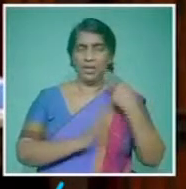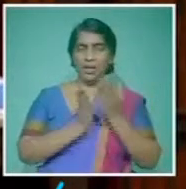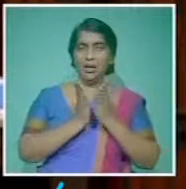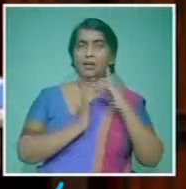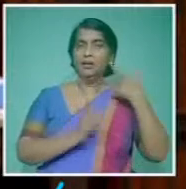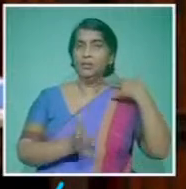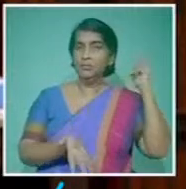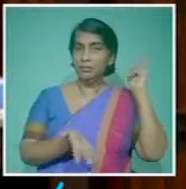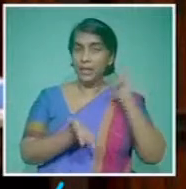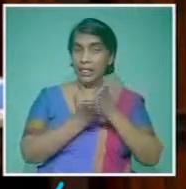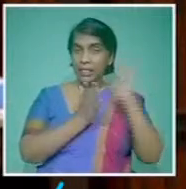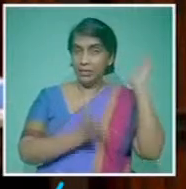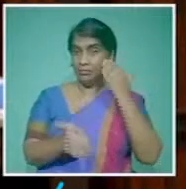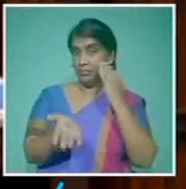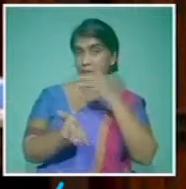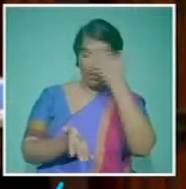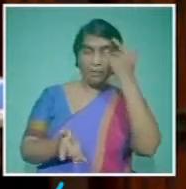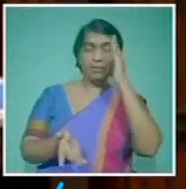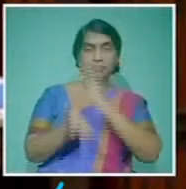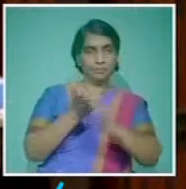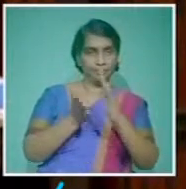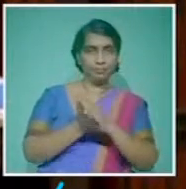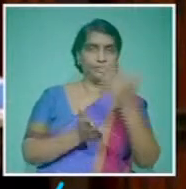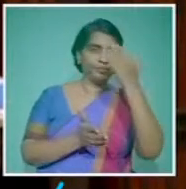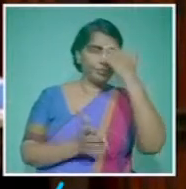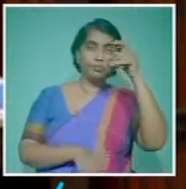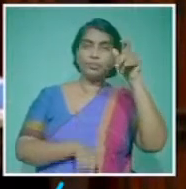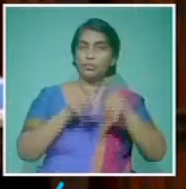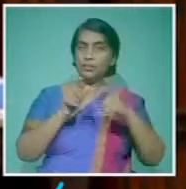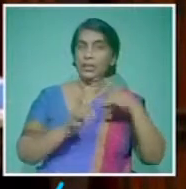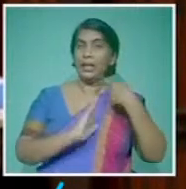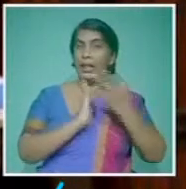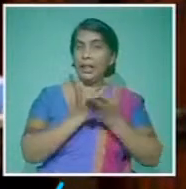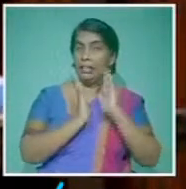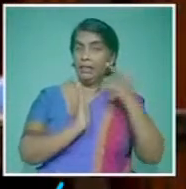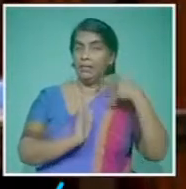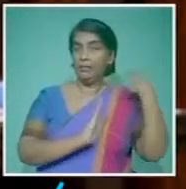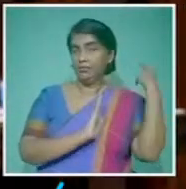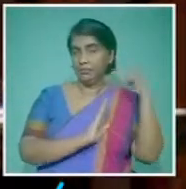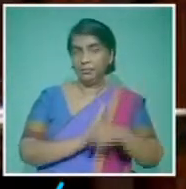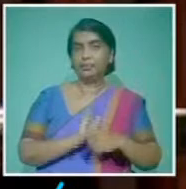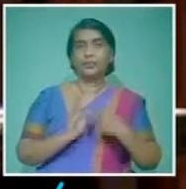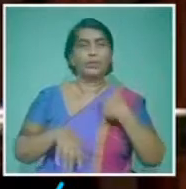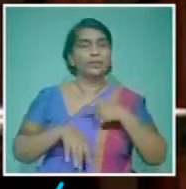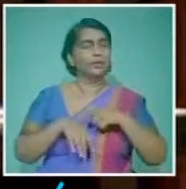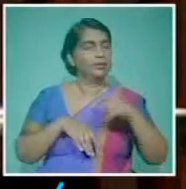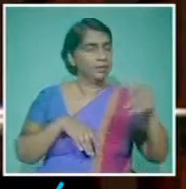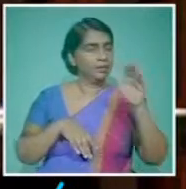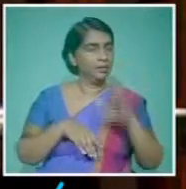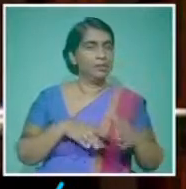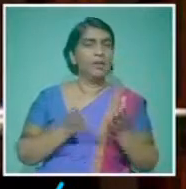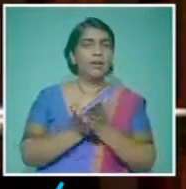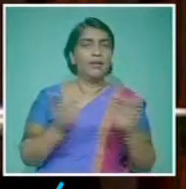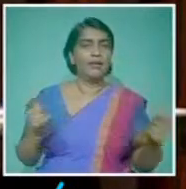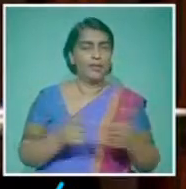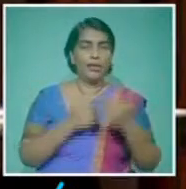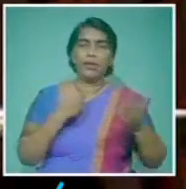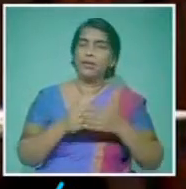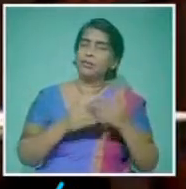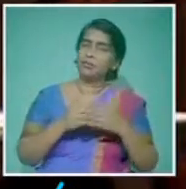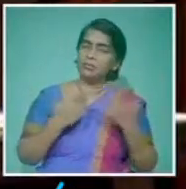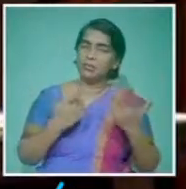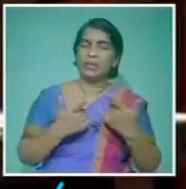Indian origin may rata Kurpu Save Pilibando. A Demala India Vinangaila a Kala Vakuano Tuladi Varaya Hadapu Hatiho